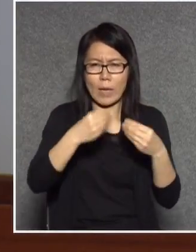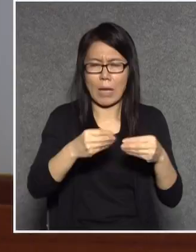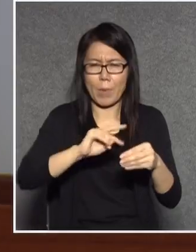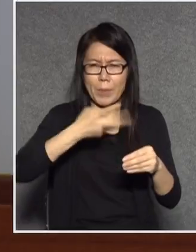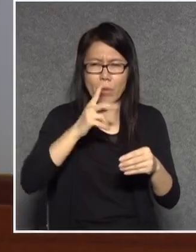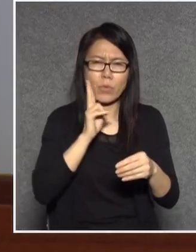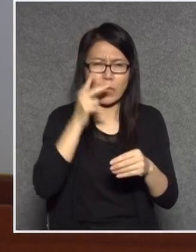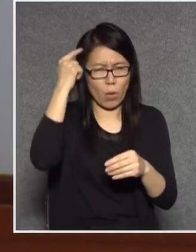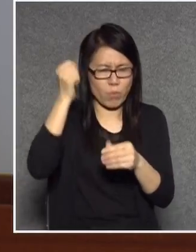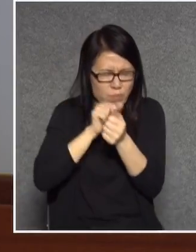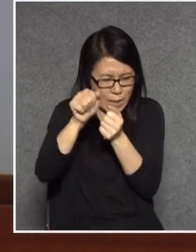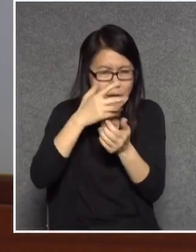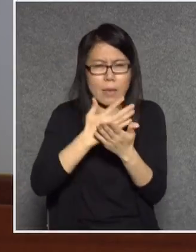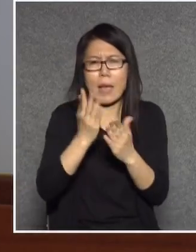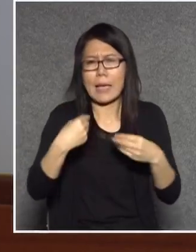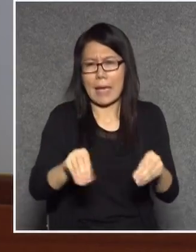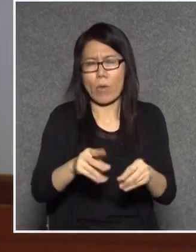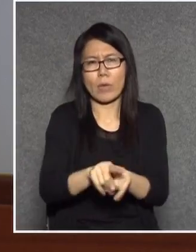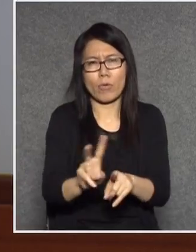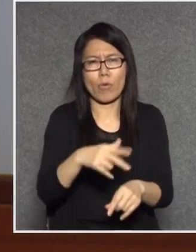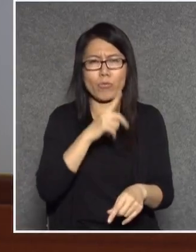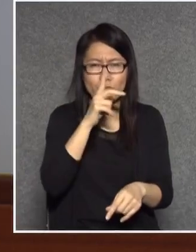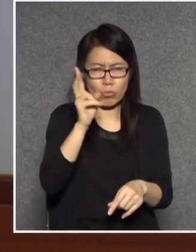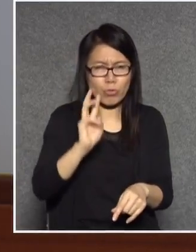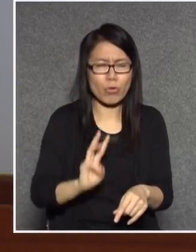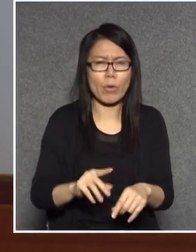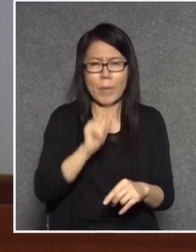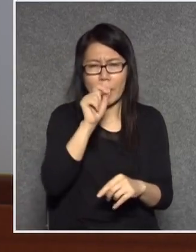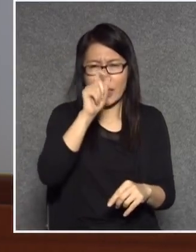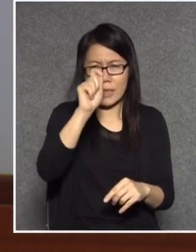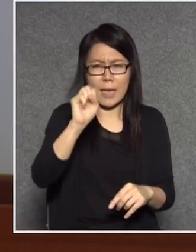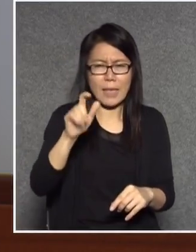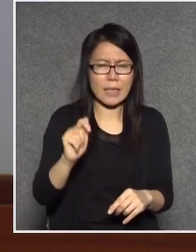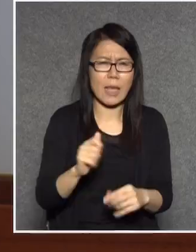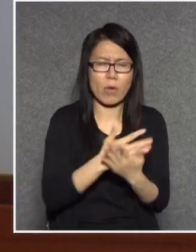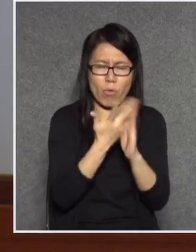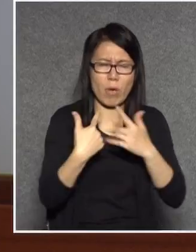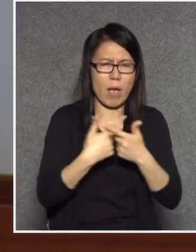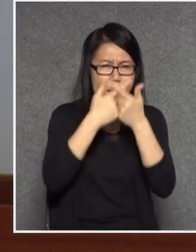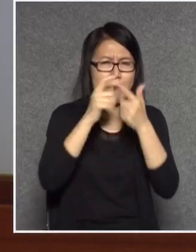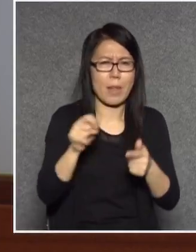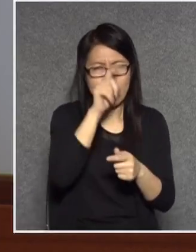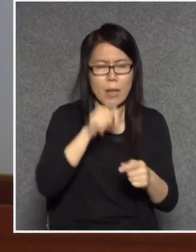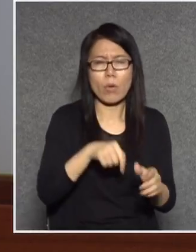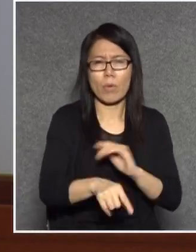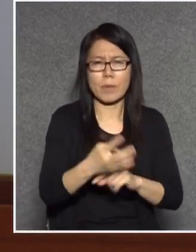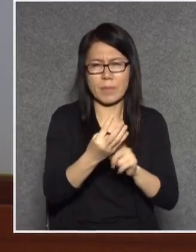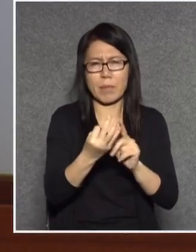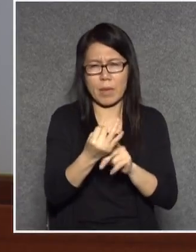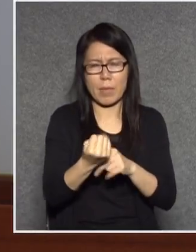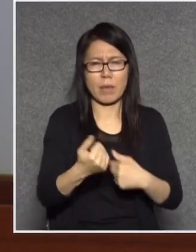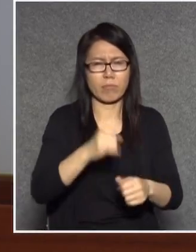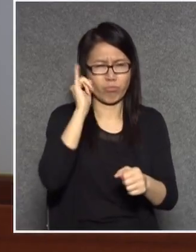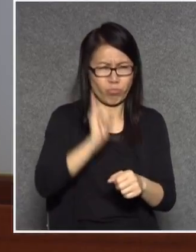腦國民教育，在處理鉛水問題、 TSA 這些爭議問題上面，更加是屢屢犯下